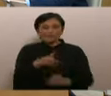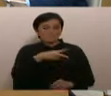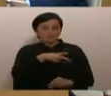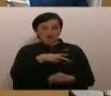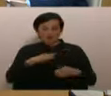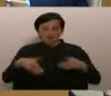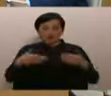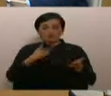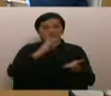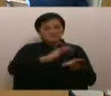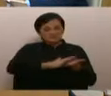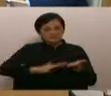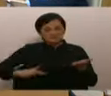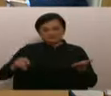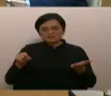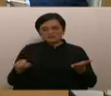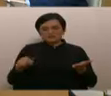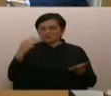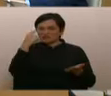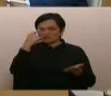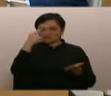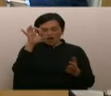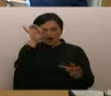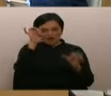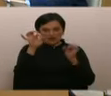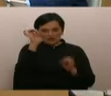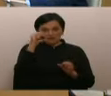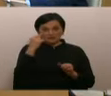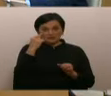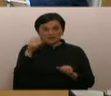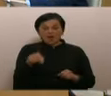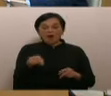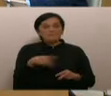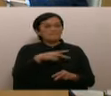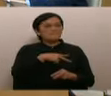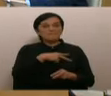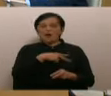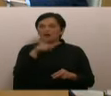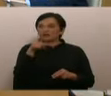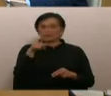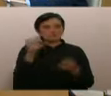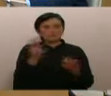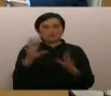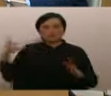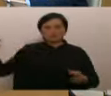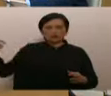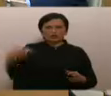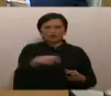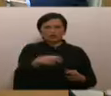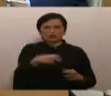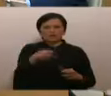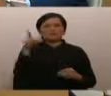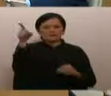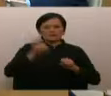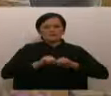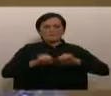დაღვრილ სისხლზე და დათხრილ თვალებზე, ამ პარლამენტში აღარ უნდა შემოდიოდეს, და თქვენ ბედავთ რომ აქ მოდიხართ